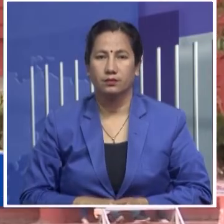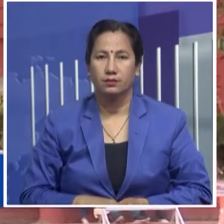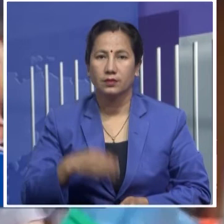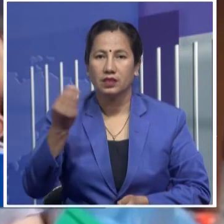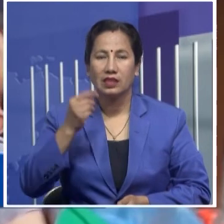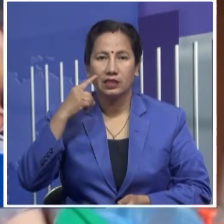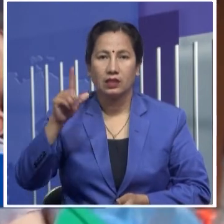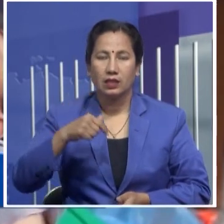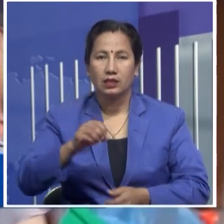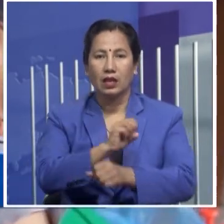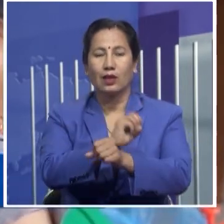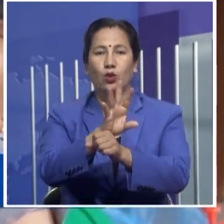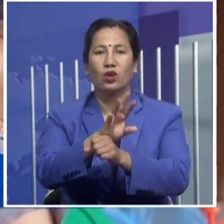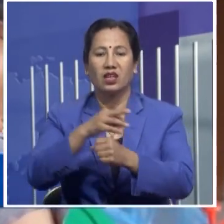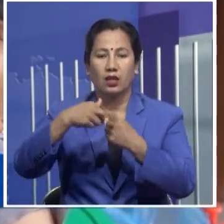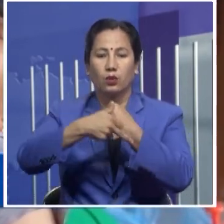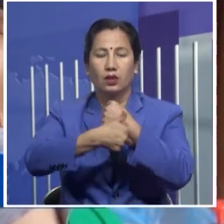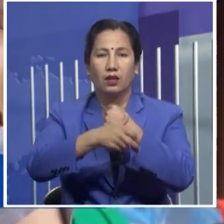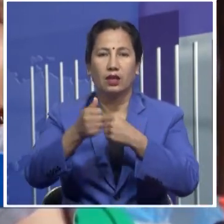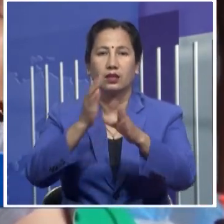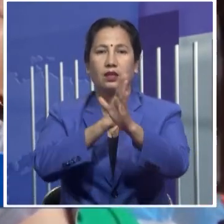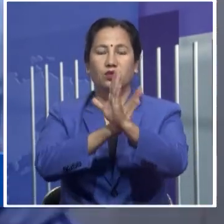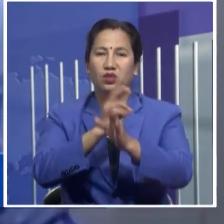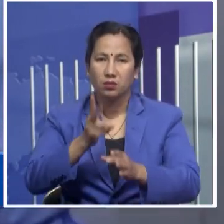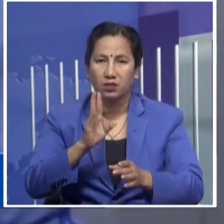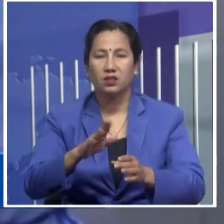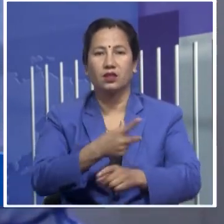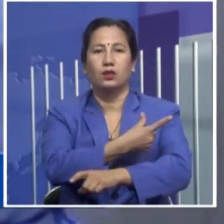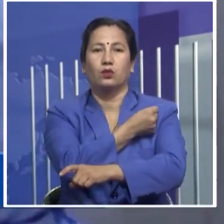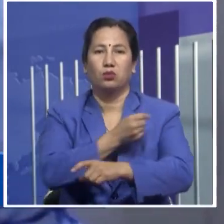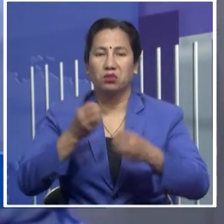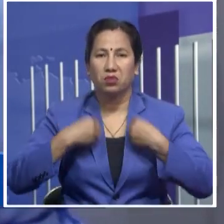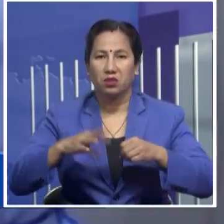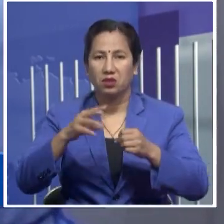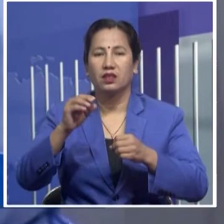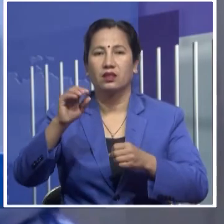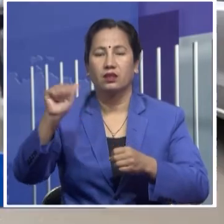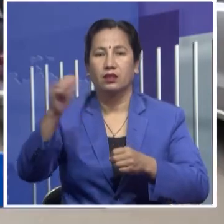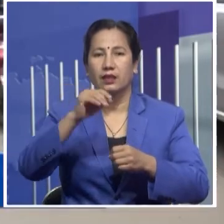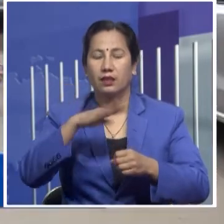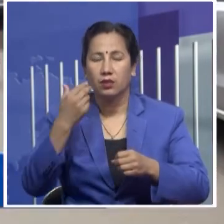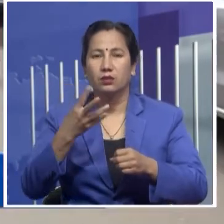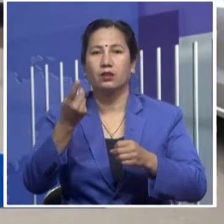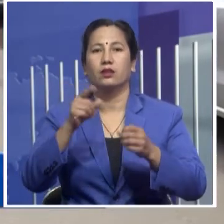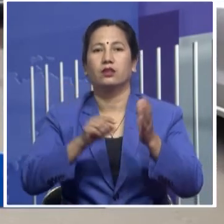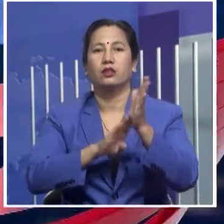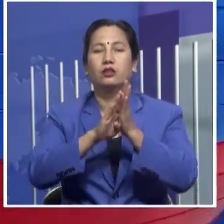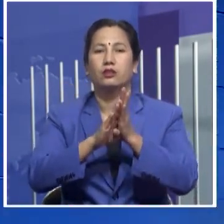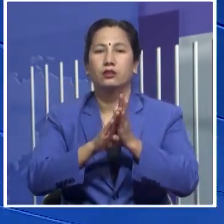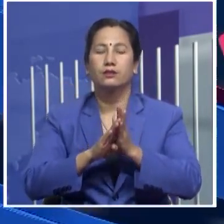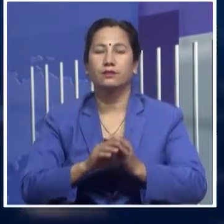केही दिन यता कोरोना संक्रमण दर उरालो लाग्दै जोखिम भने कायमै खोप नलगाएका र डेल्टा भेरिएन्टले मृत्युदर अझै बढ्न सक्ने